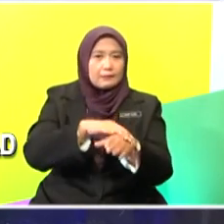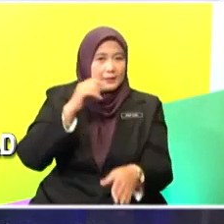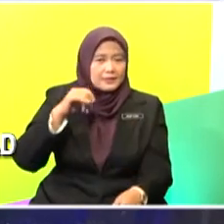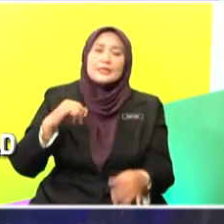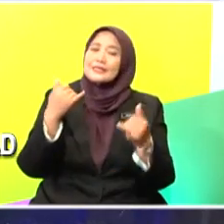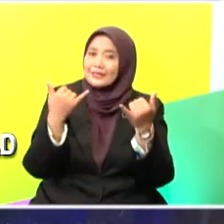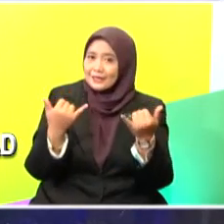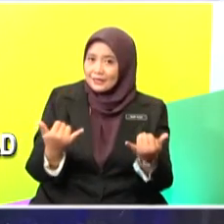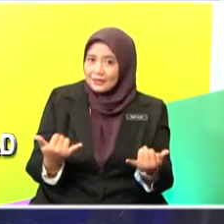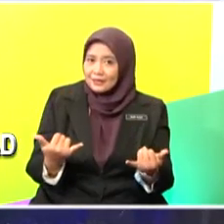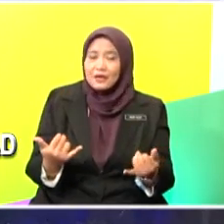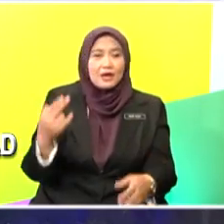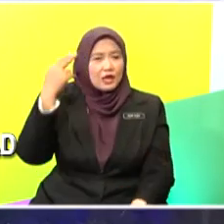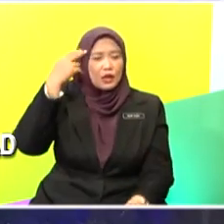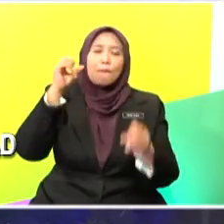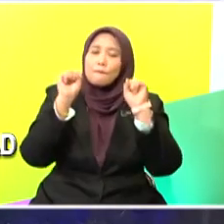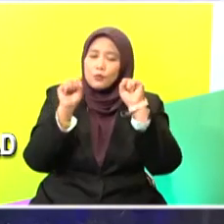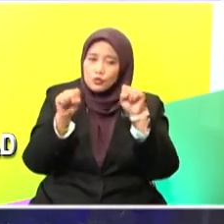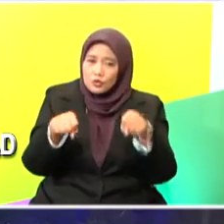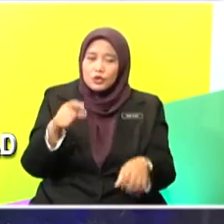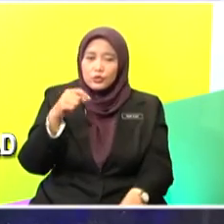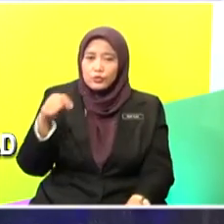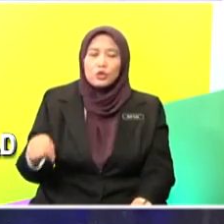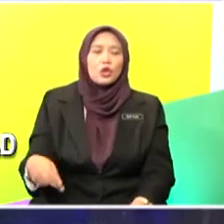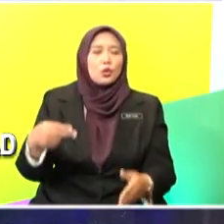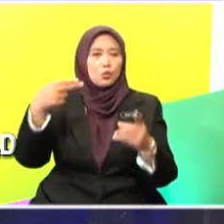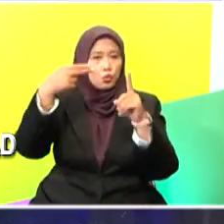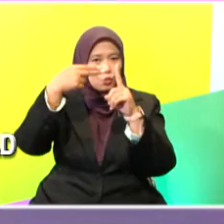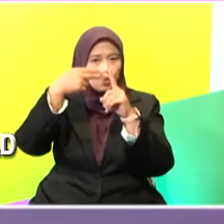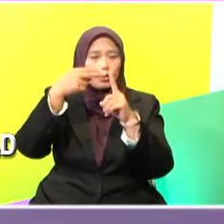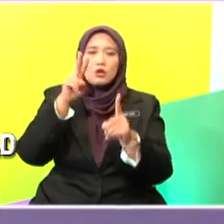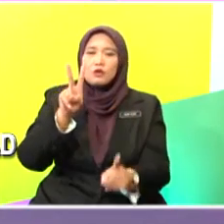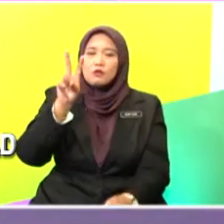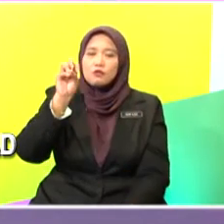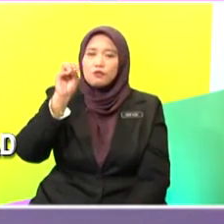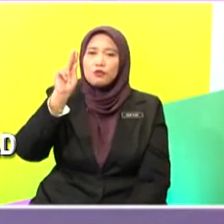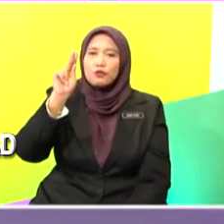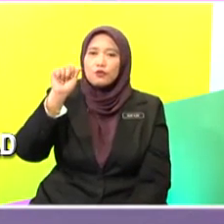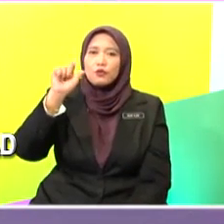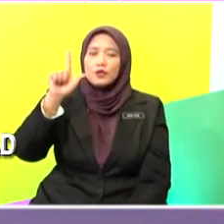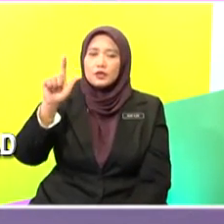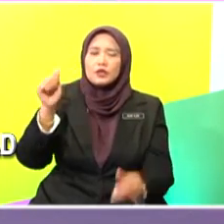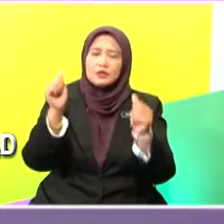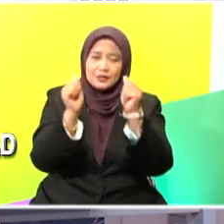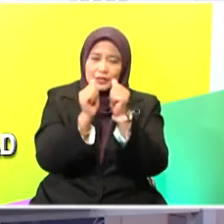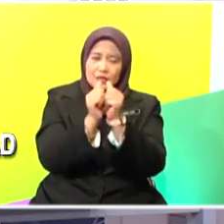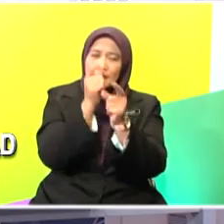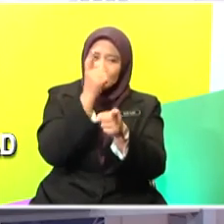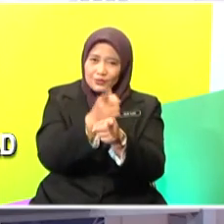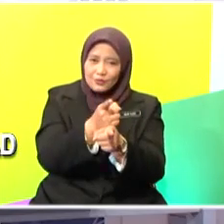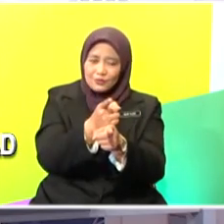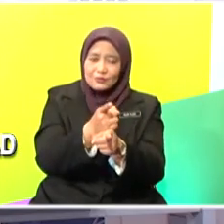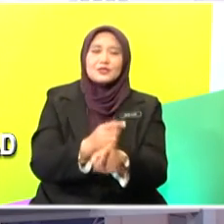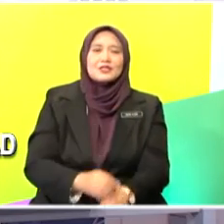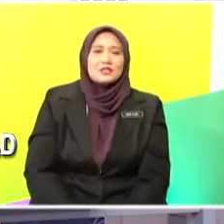boleh tulis huruf vokal dengan betul. Jadi, apa perasaan Hakim boleh tulis? Saya rasa seronok dan saya